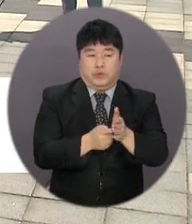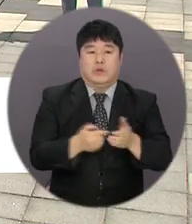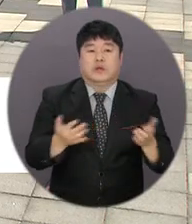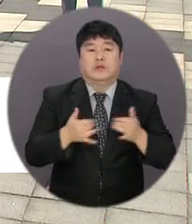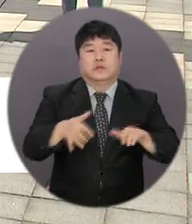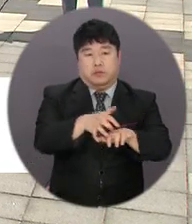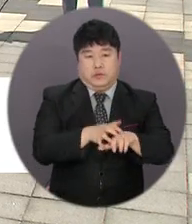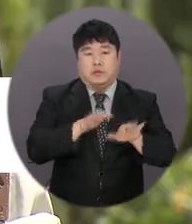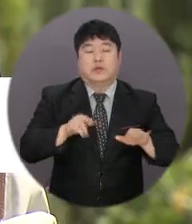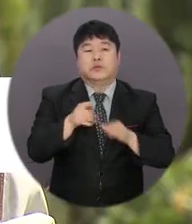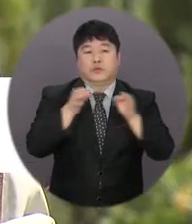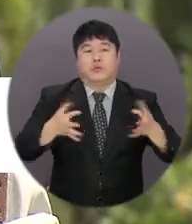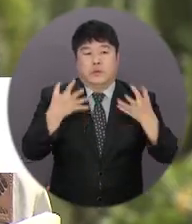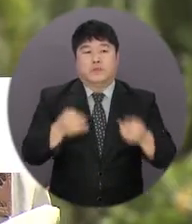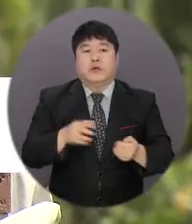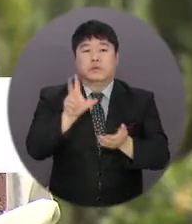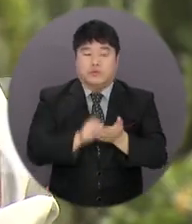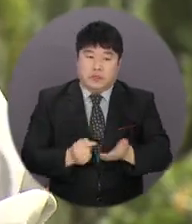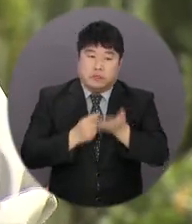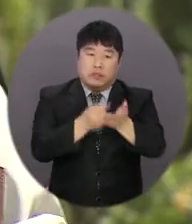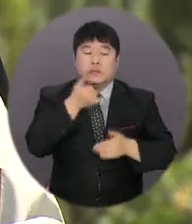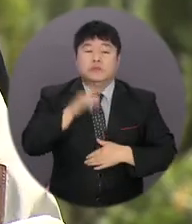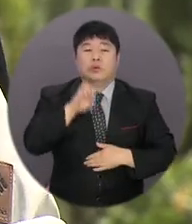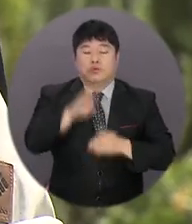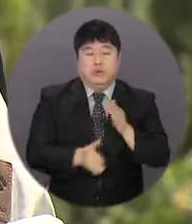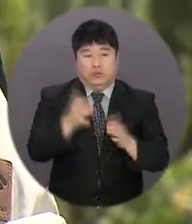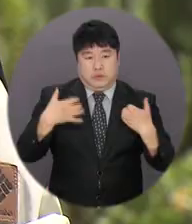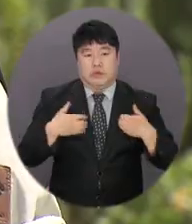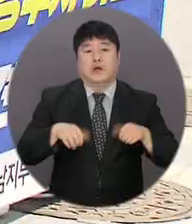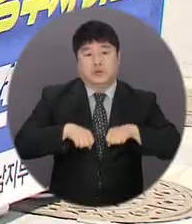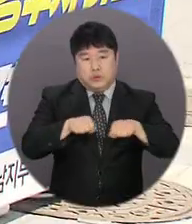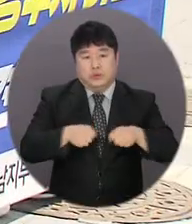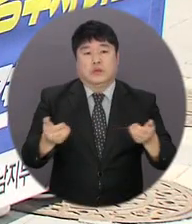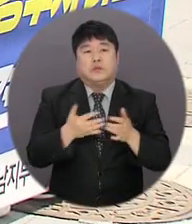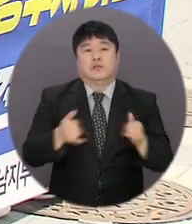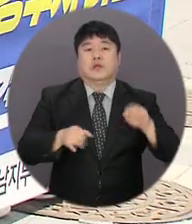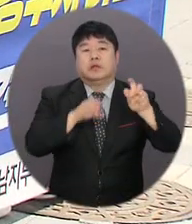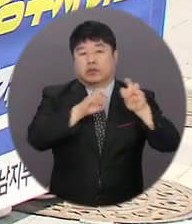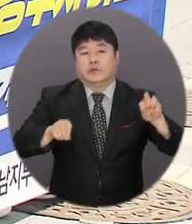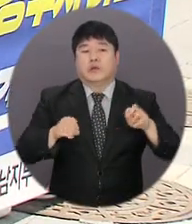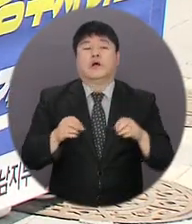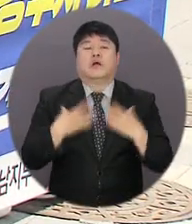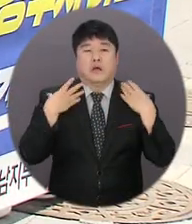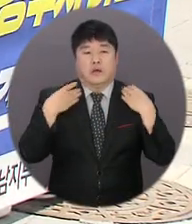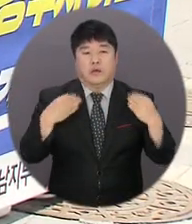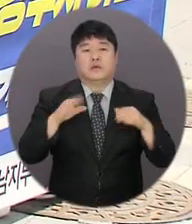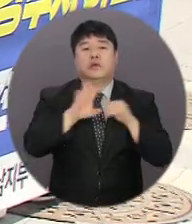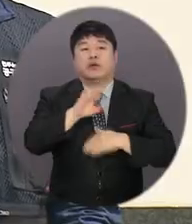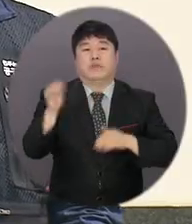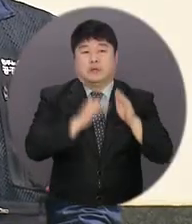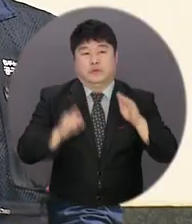노조는 또 그동안 수많은 문제 제기가 있었지만 광주시청 청소노동자의 30%는 여전히 비정규